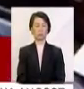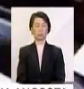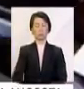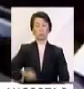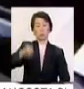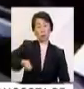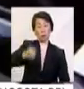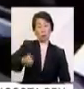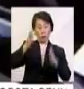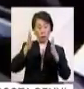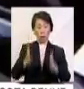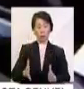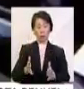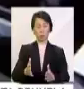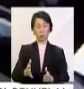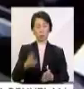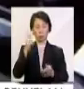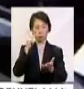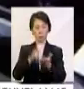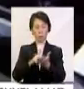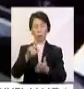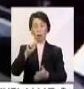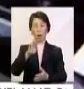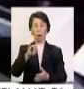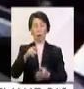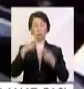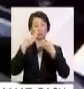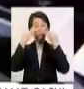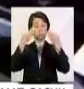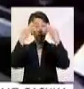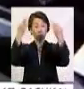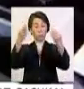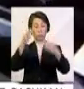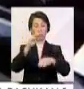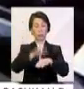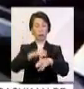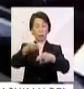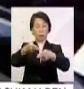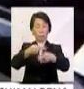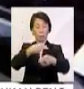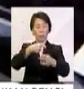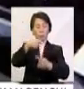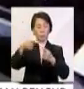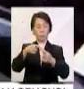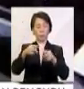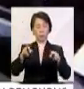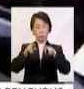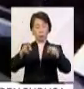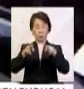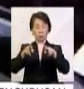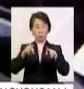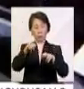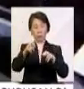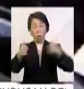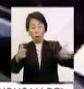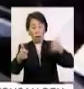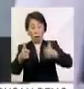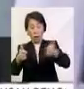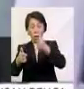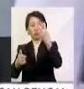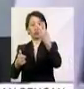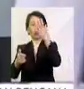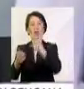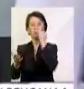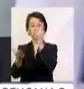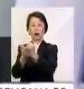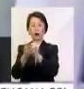Hakim yang dikenali sebagai RW Buzet menjadi terkenal dalam masa singkat apabila rakaman video dia mengejar dua suspek